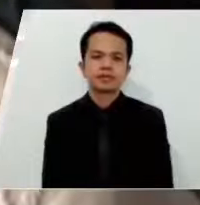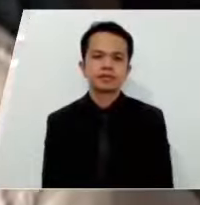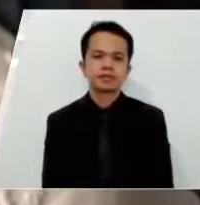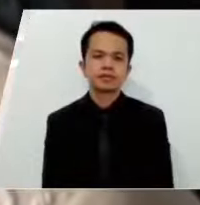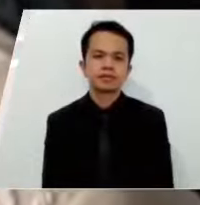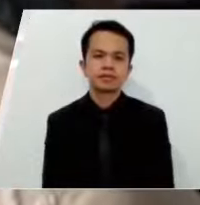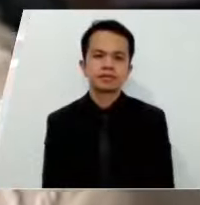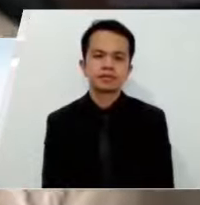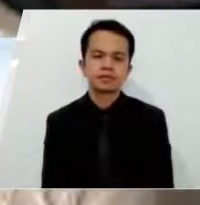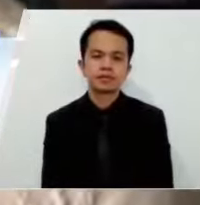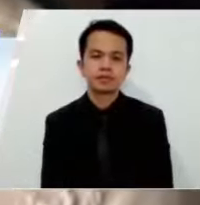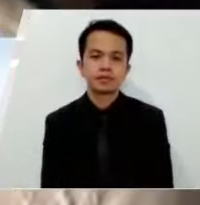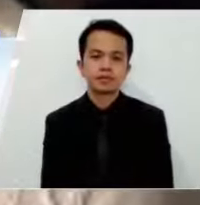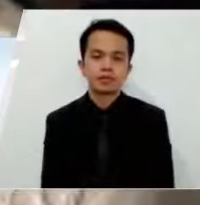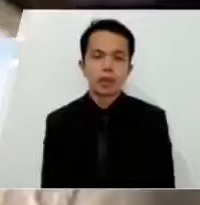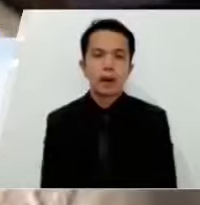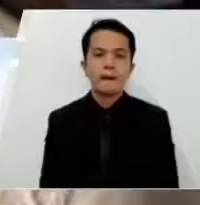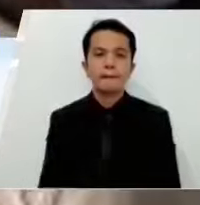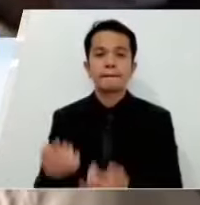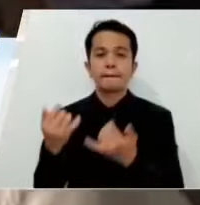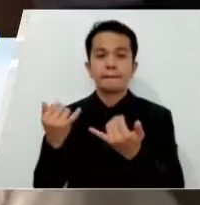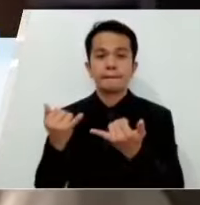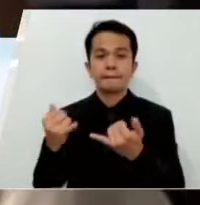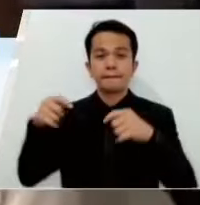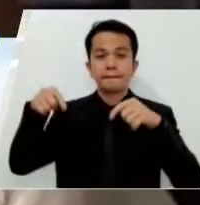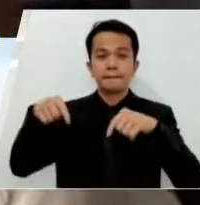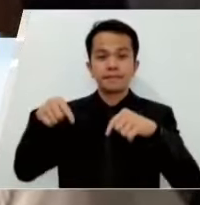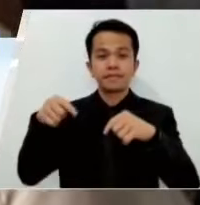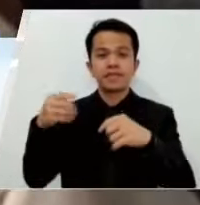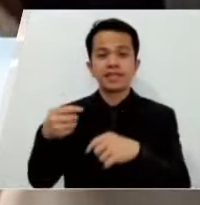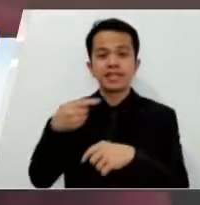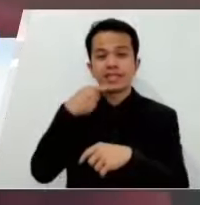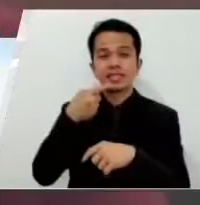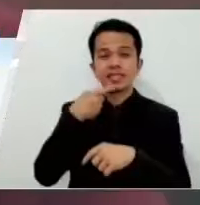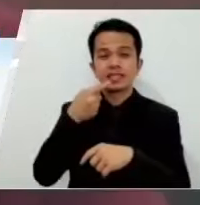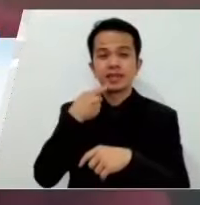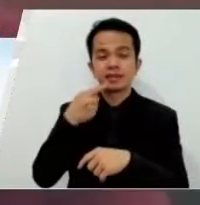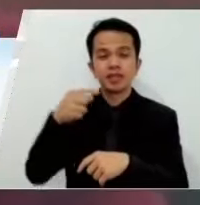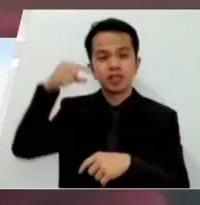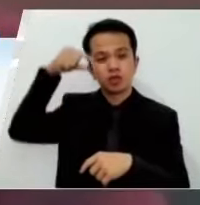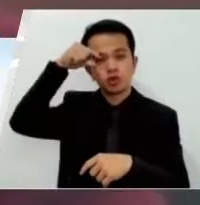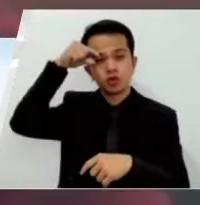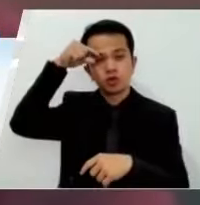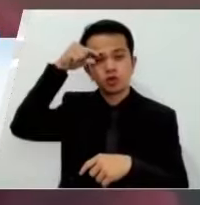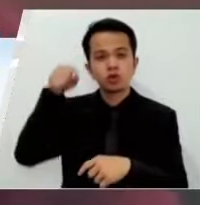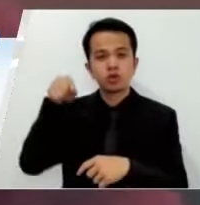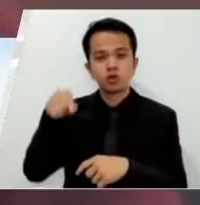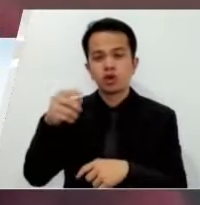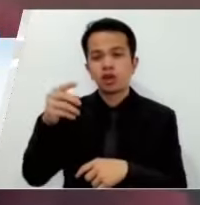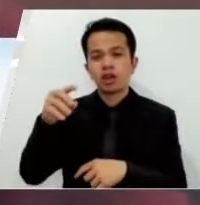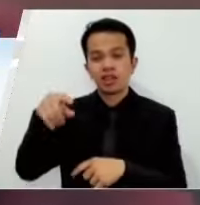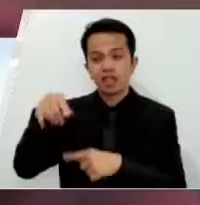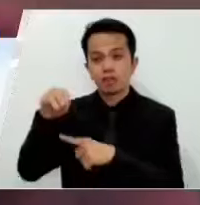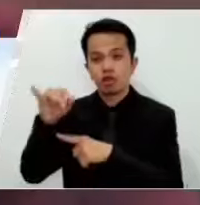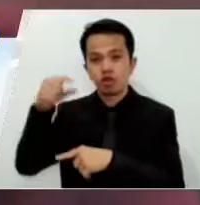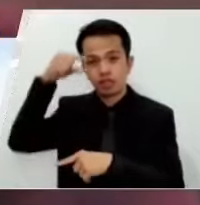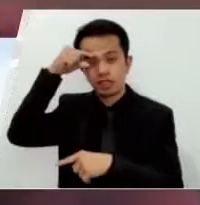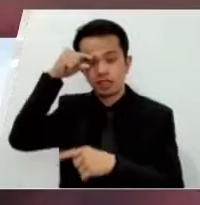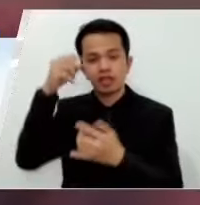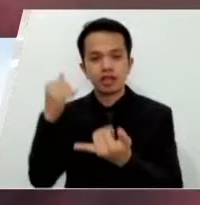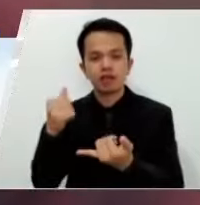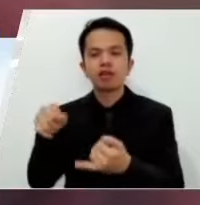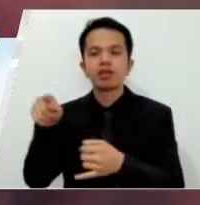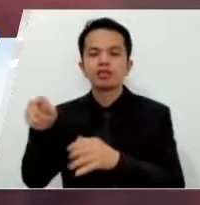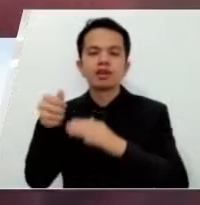Sa isang audio clip nitong weekend, iginiit ni Kingdom of Jesus Christ founder Pastor Apollo Quiboloy na nagtatago lang siya